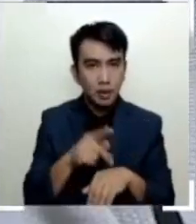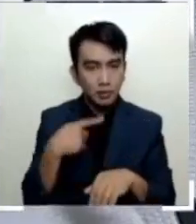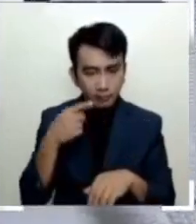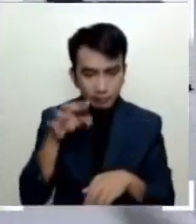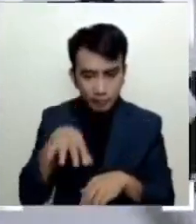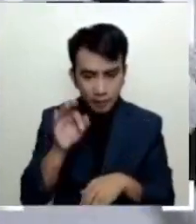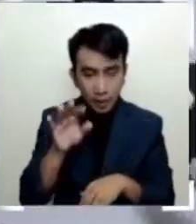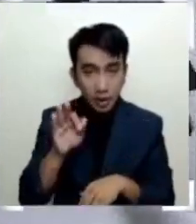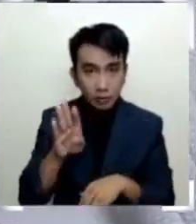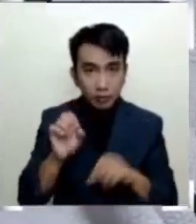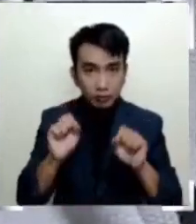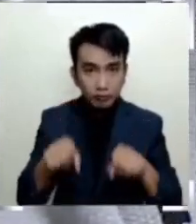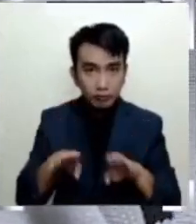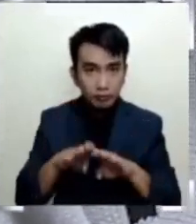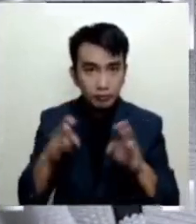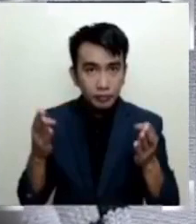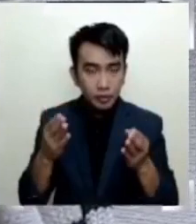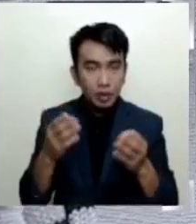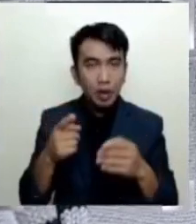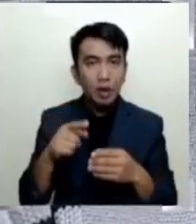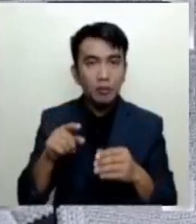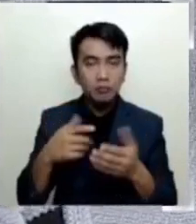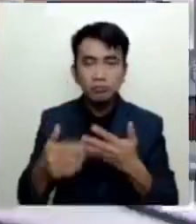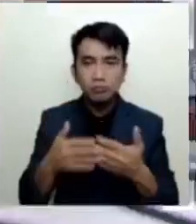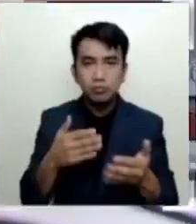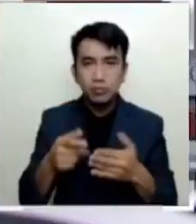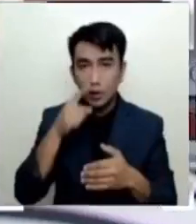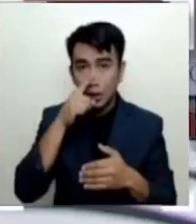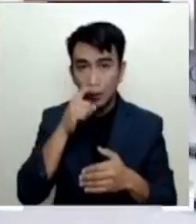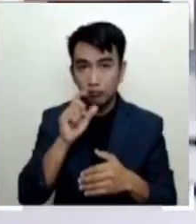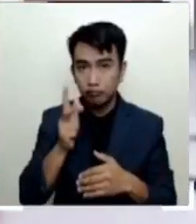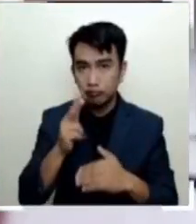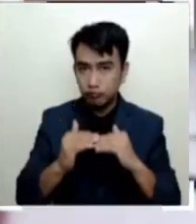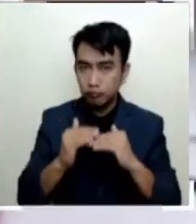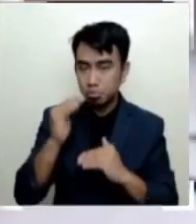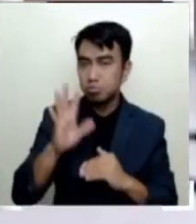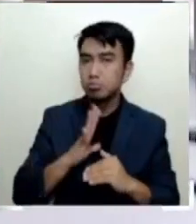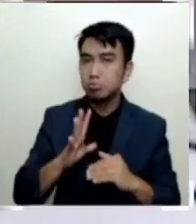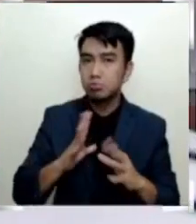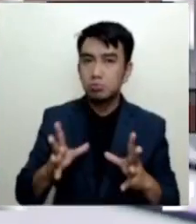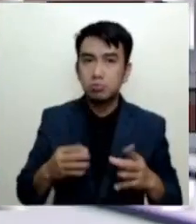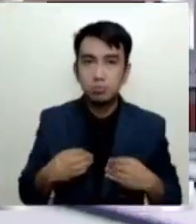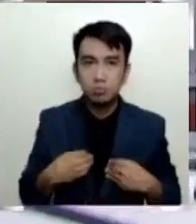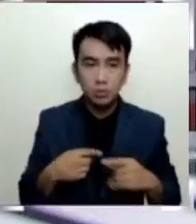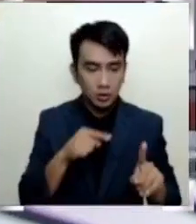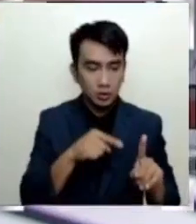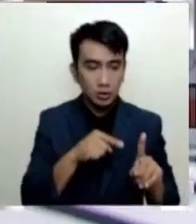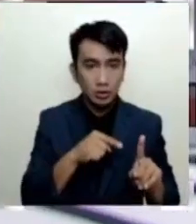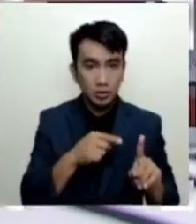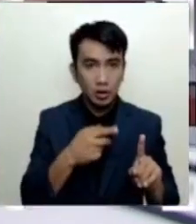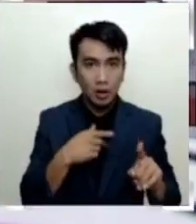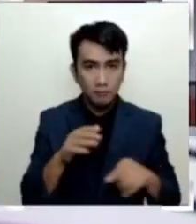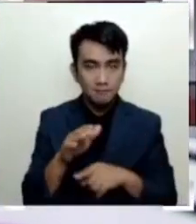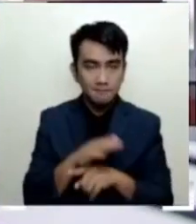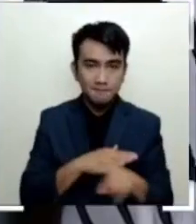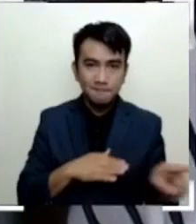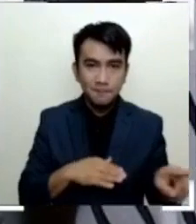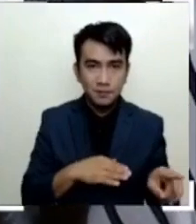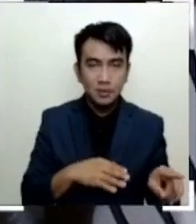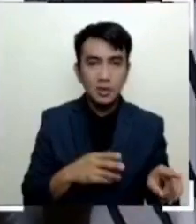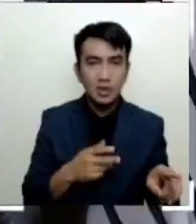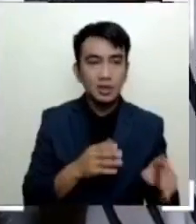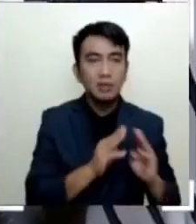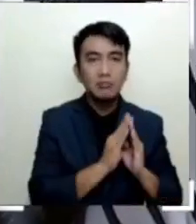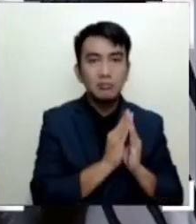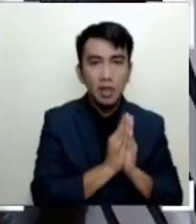job opening na tinatanggap kahit lagpas 30 anyos na. Ang trabahong tinakasan niya sa kamay ng sindikato sa scam sa Myanmar,